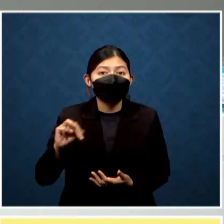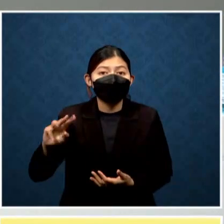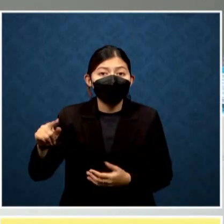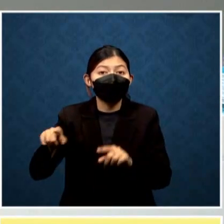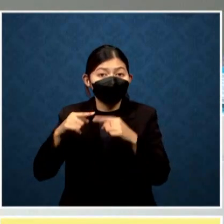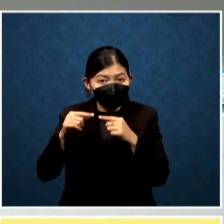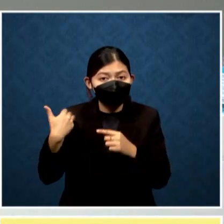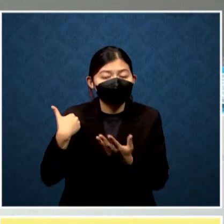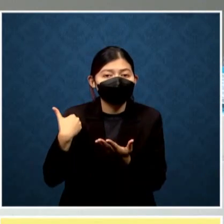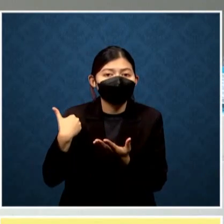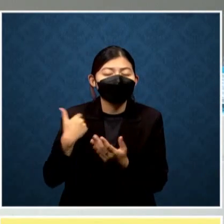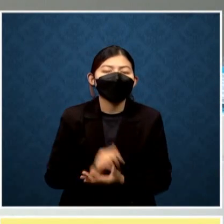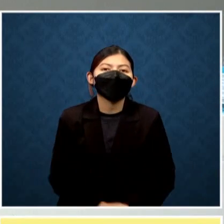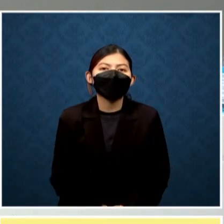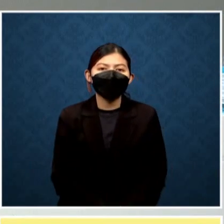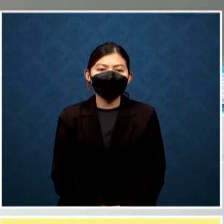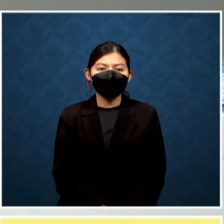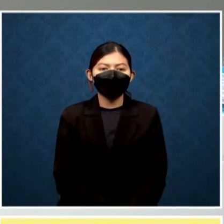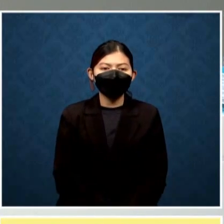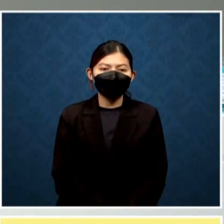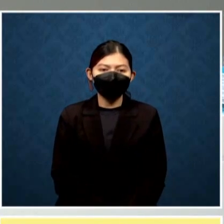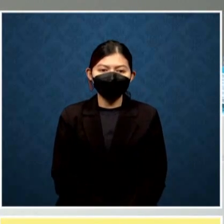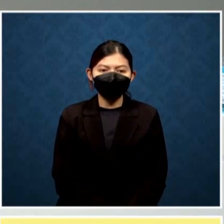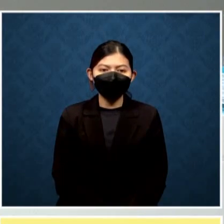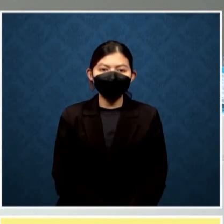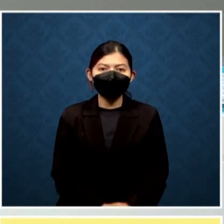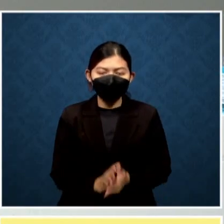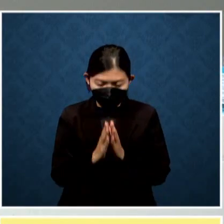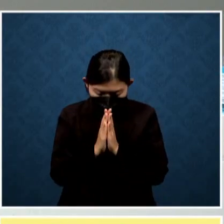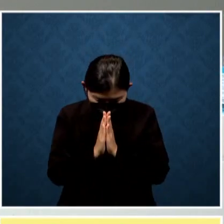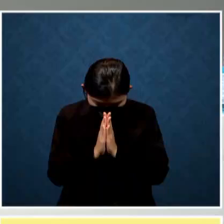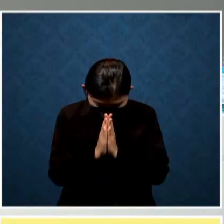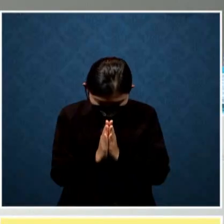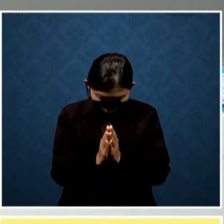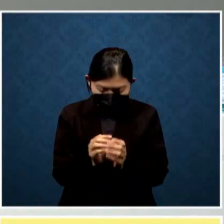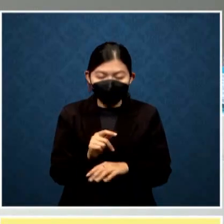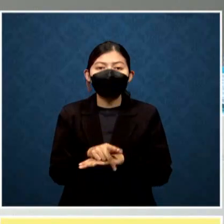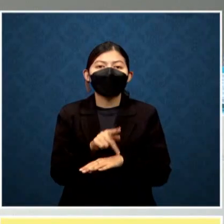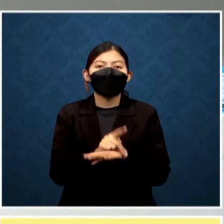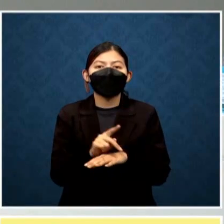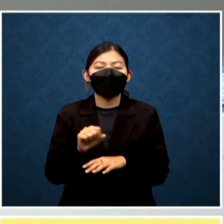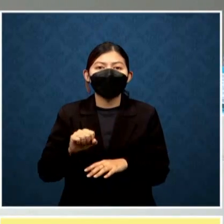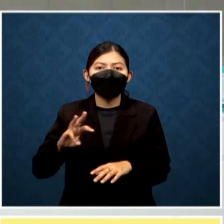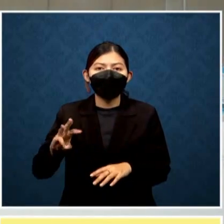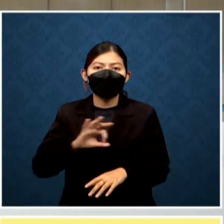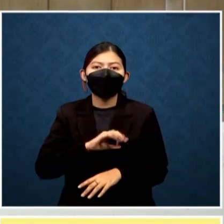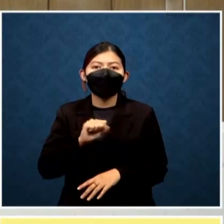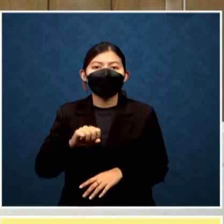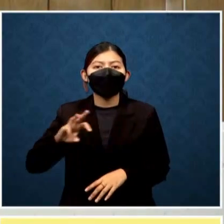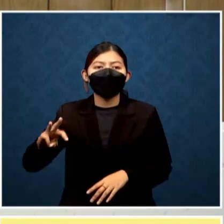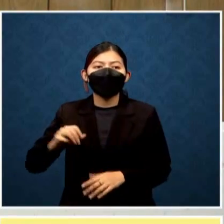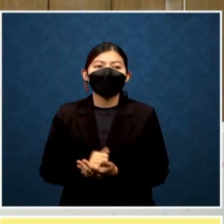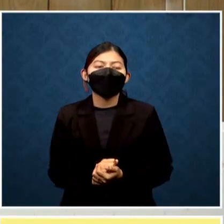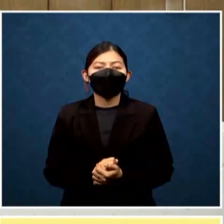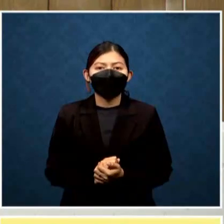ไหมครับเชิญครับ ครับกราบเรียนท่านประธานสภาท่านผู้ที่สภาแล้วก็ท่านสมาชิกผู้ทรงเกียรตินะ